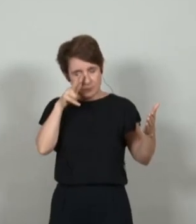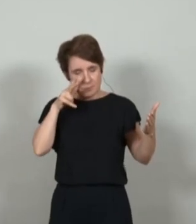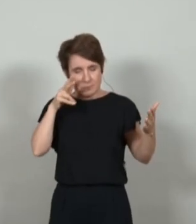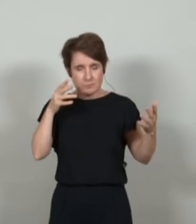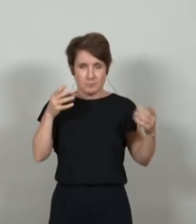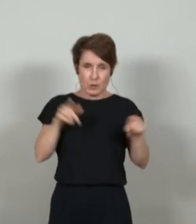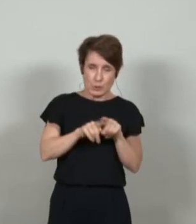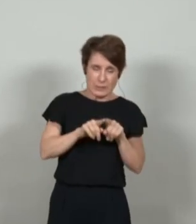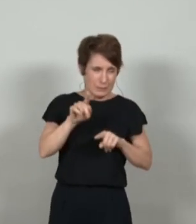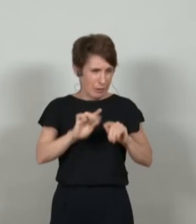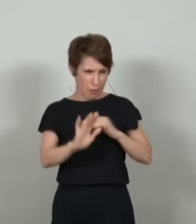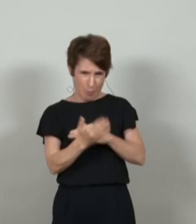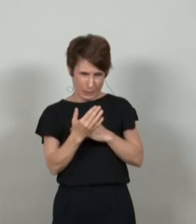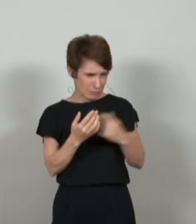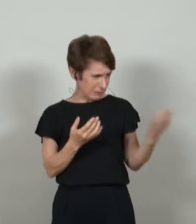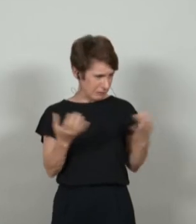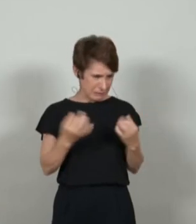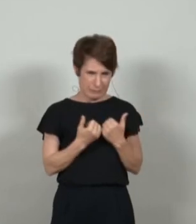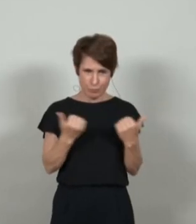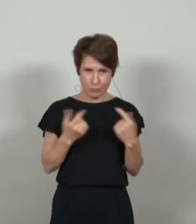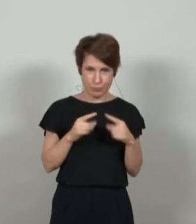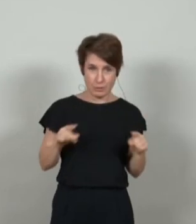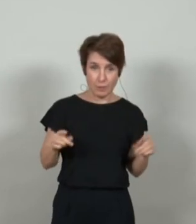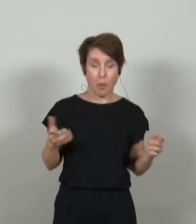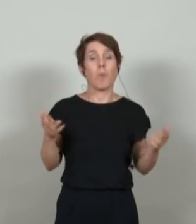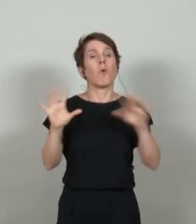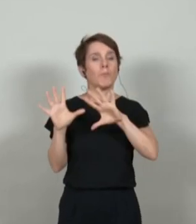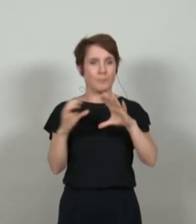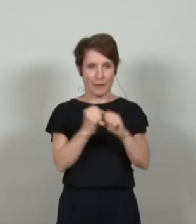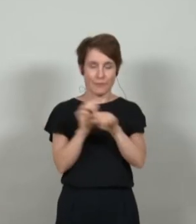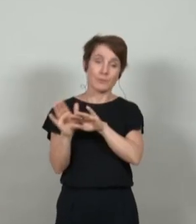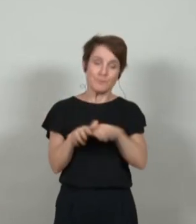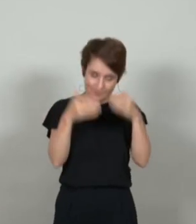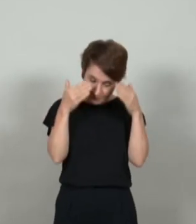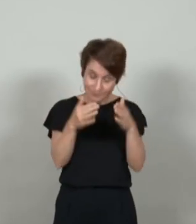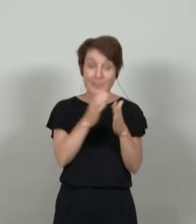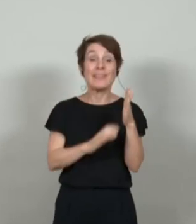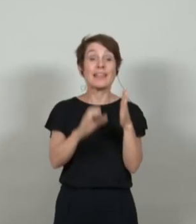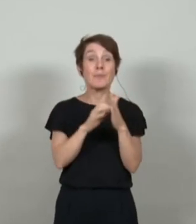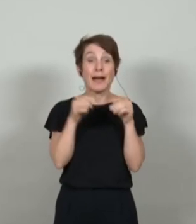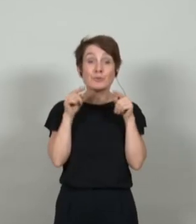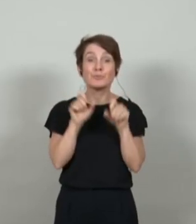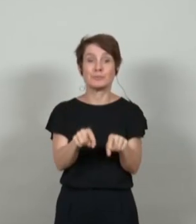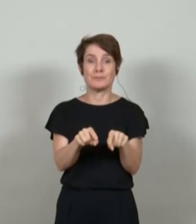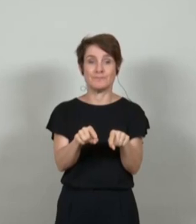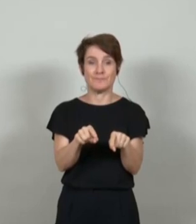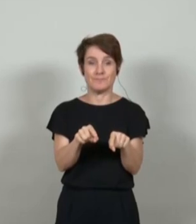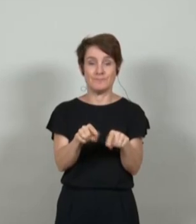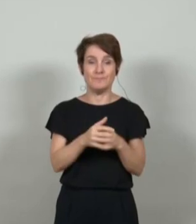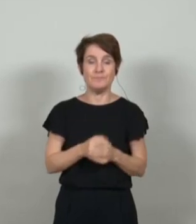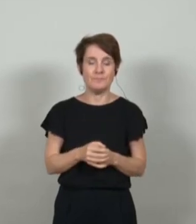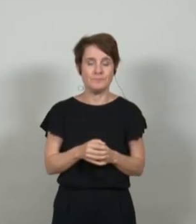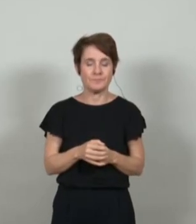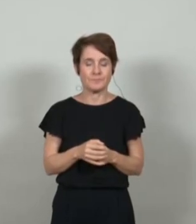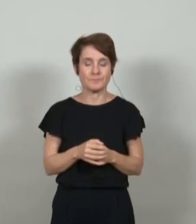contradictoires en termes de présentation bref mais revenons sur cette délibération bien évidemment nous ne pouvons que rejoindre sur la